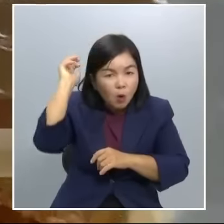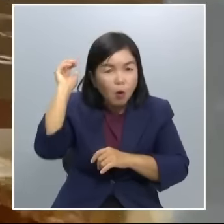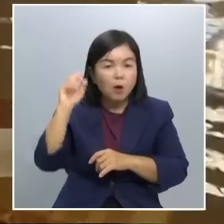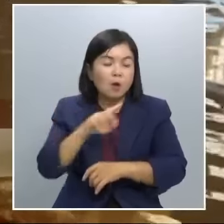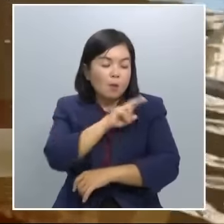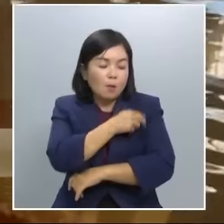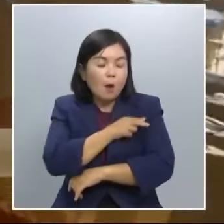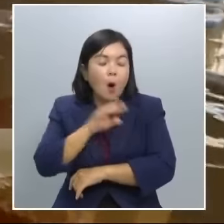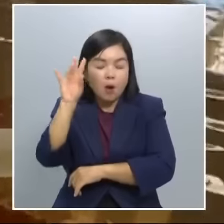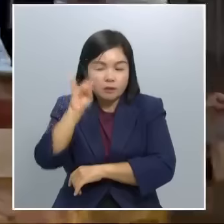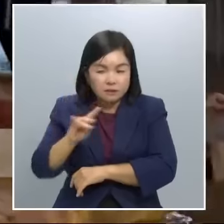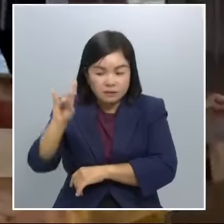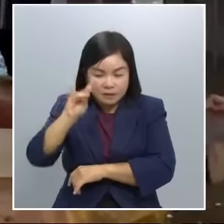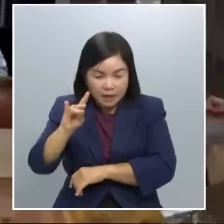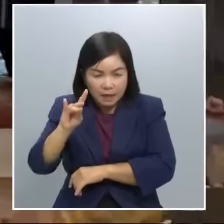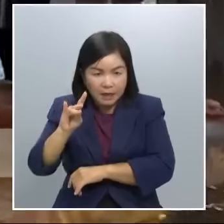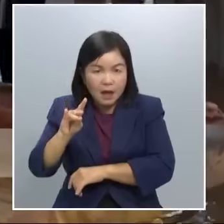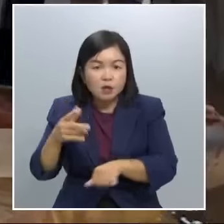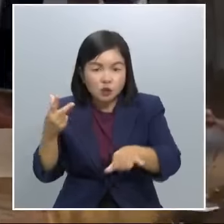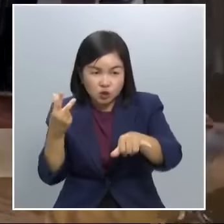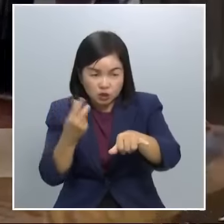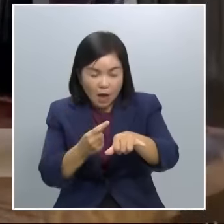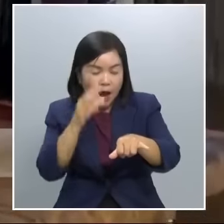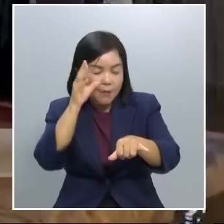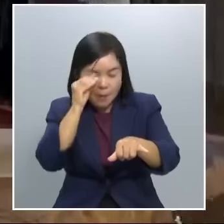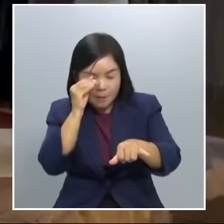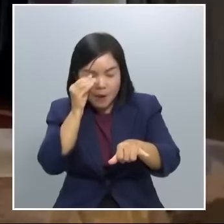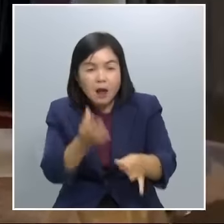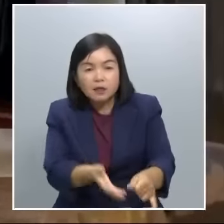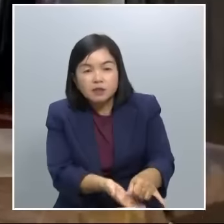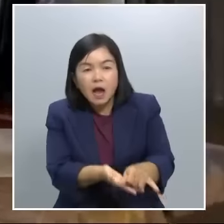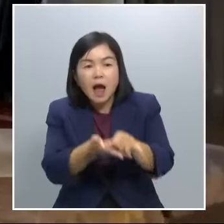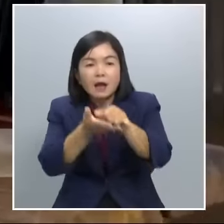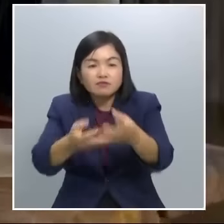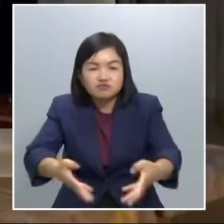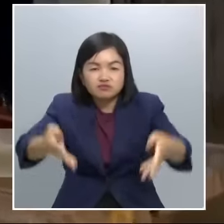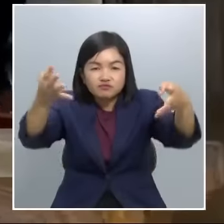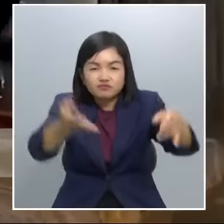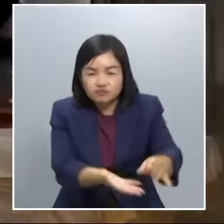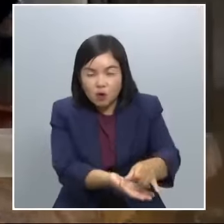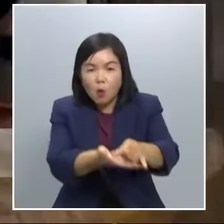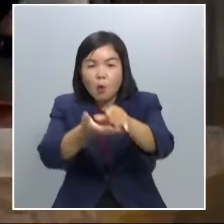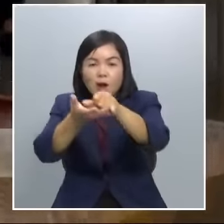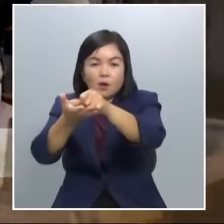งชาติสัตว์ป่าและพันธุ์พืชไปวางยาสลบนะคะหลังจากนั้นก็ใส่เปลหามกันออกมา